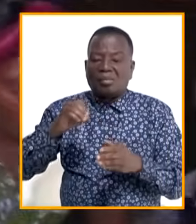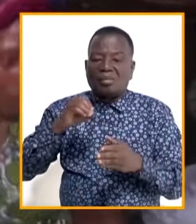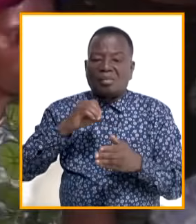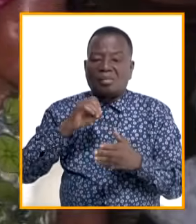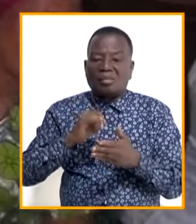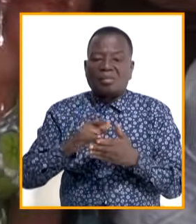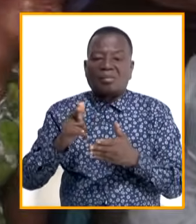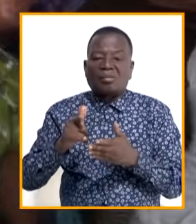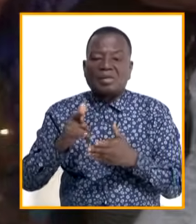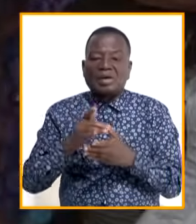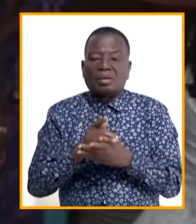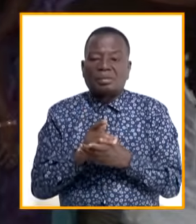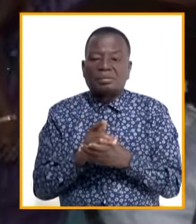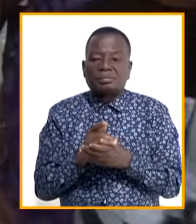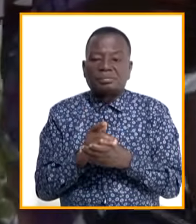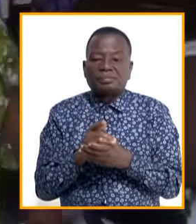l'hystérie.